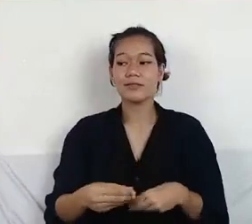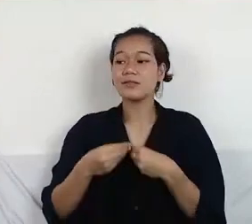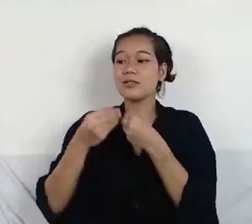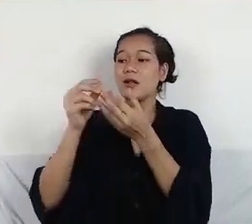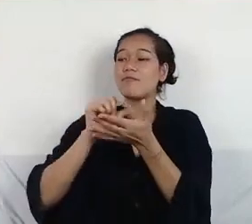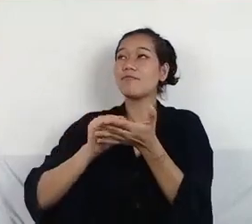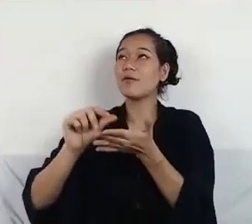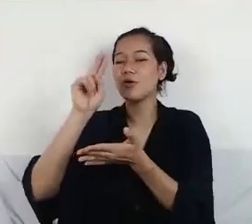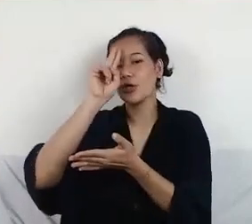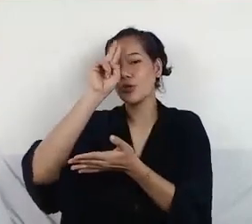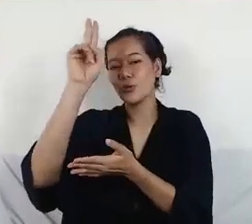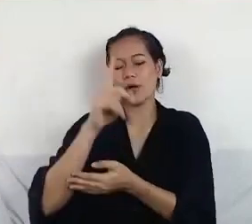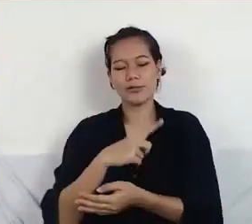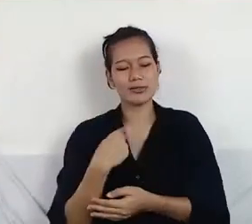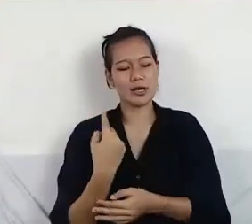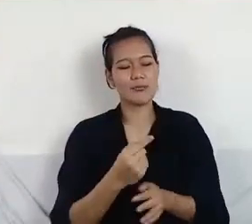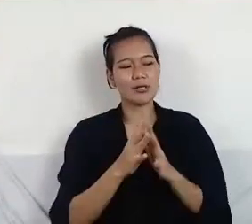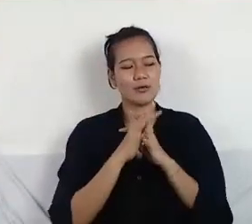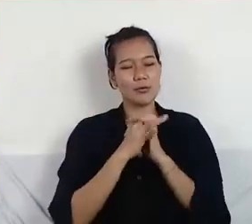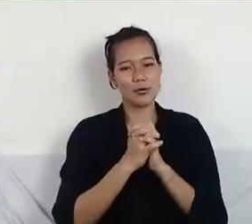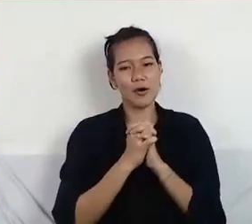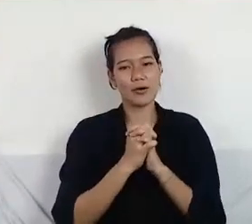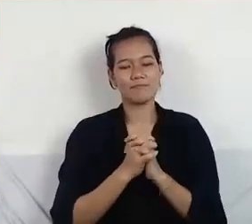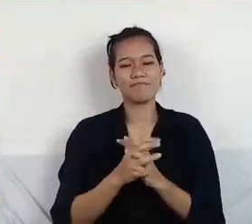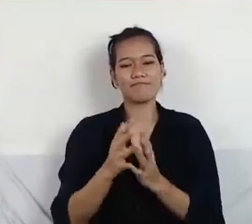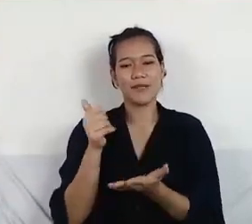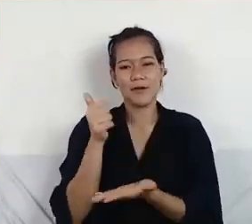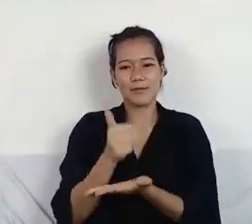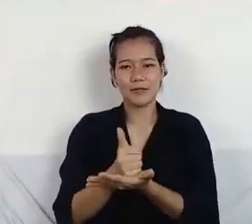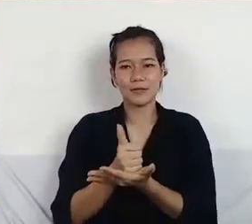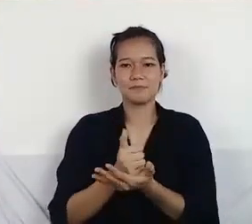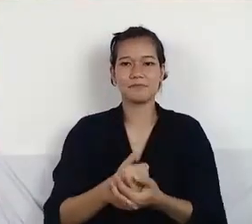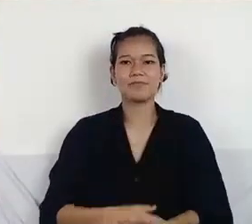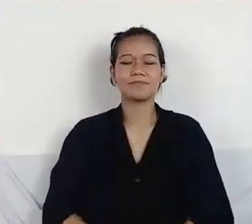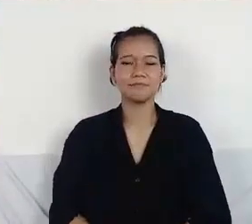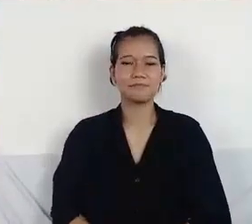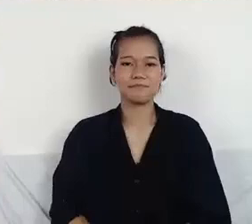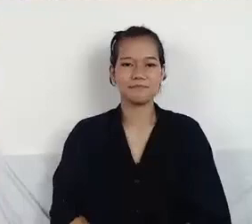Yesus, kami berdoa. Amin.